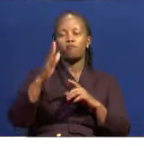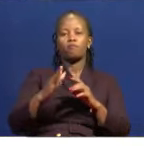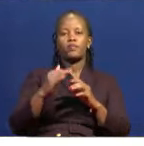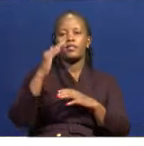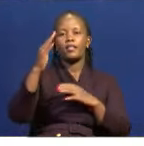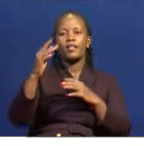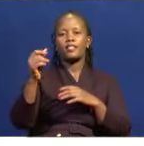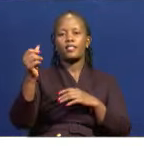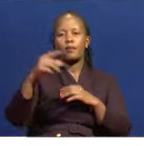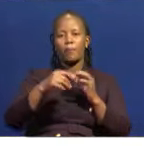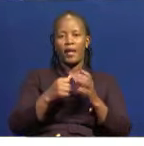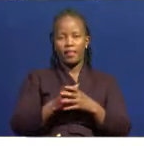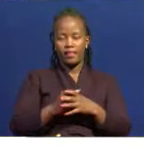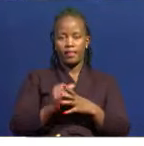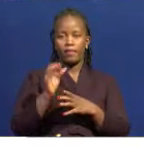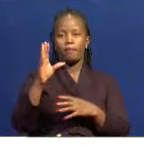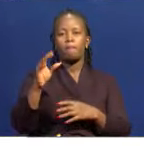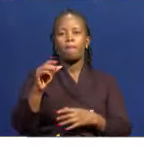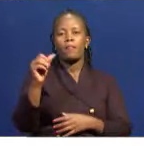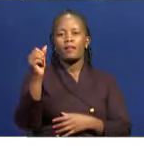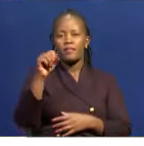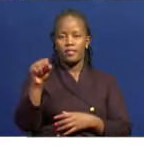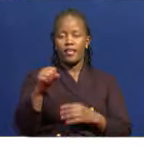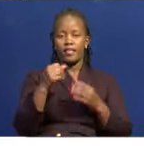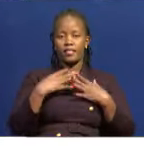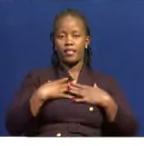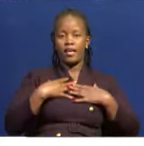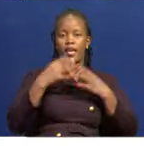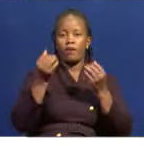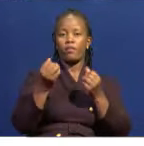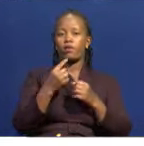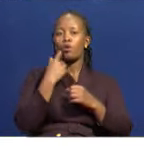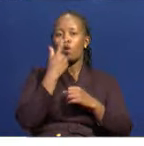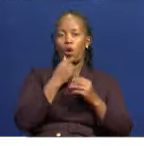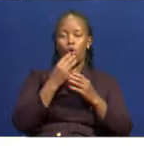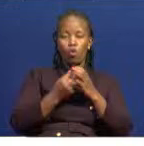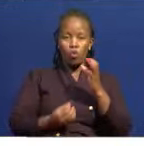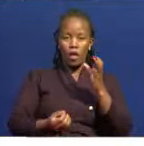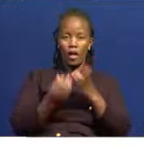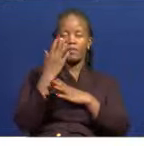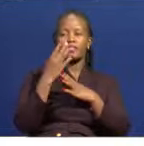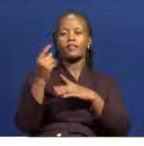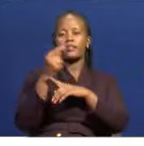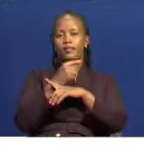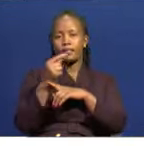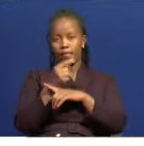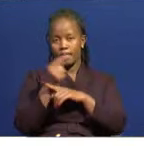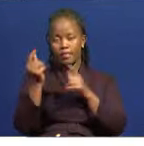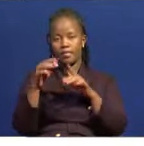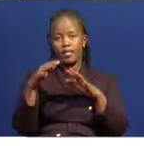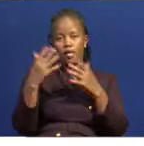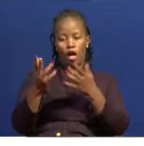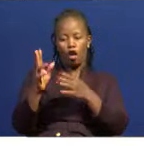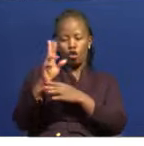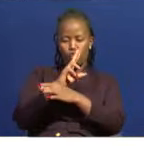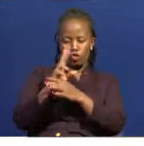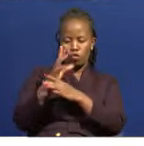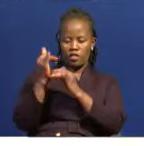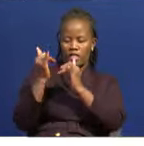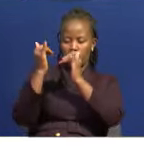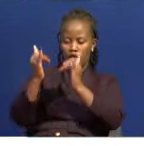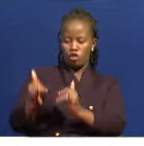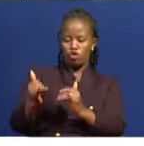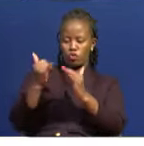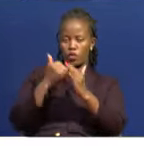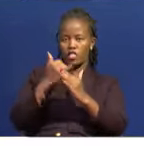Na waziri wa afya Dr. Deborah Mulongo ambaye alizindua mafunzo maalum ya kutumia mtandao wa afya hiyo ya jamii huku